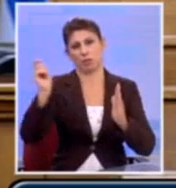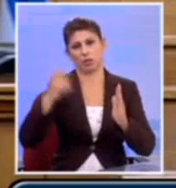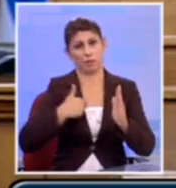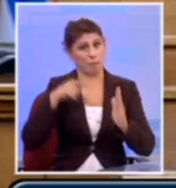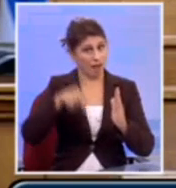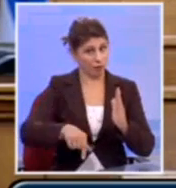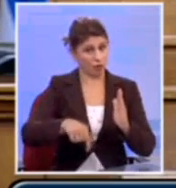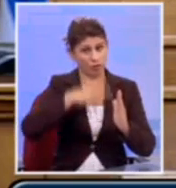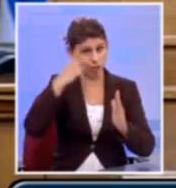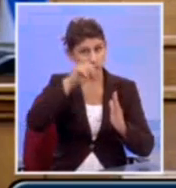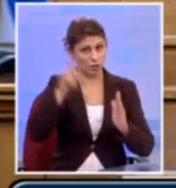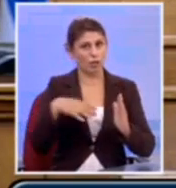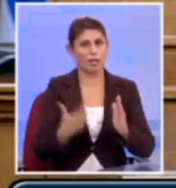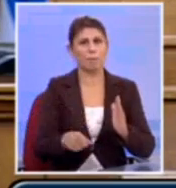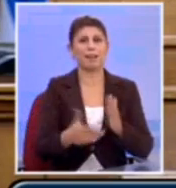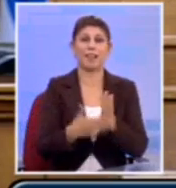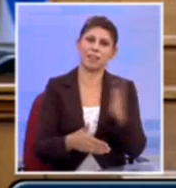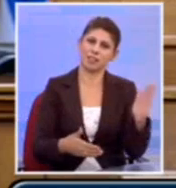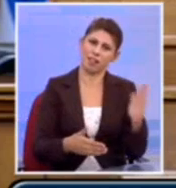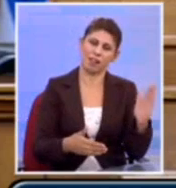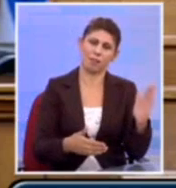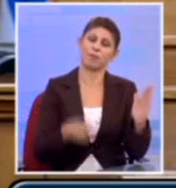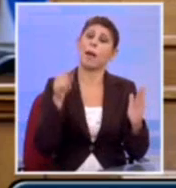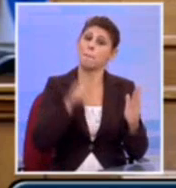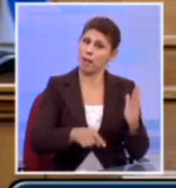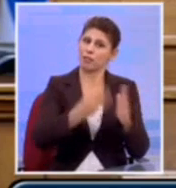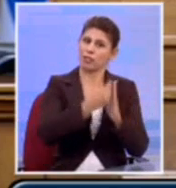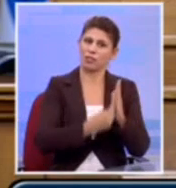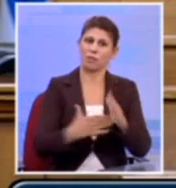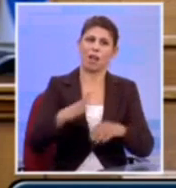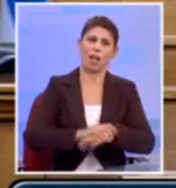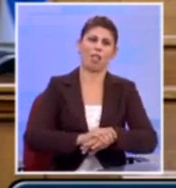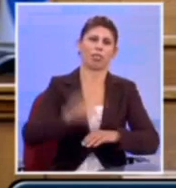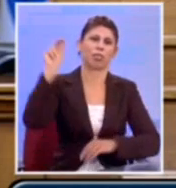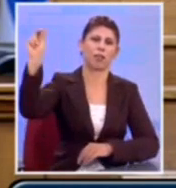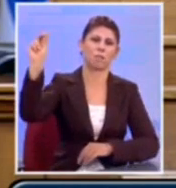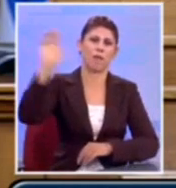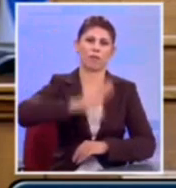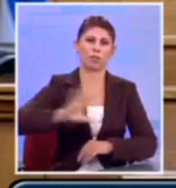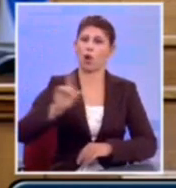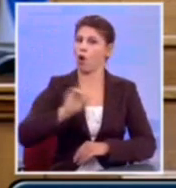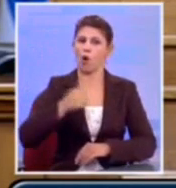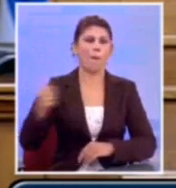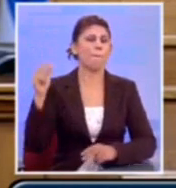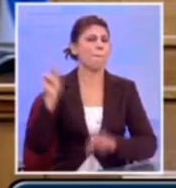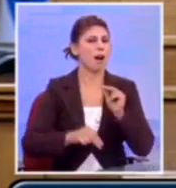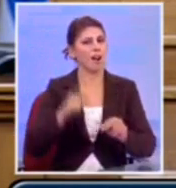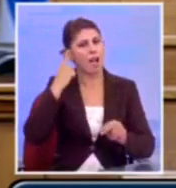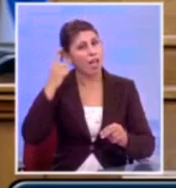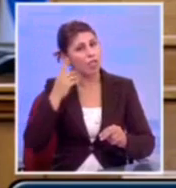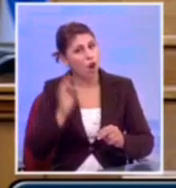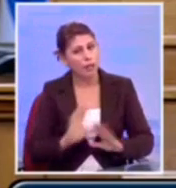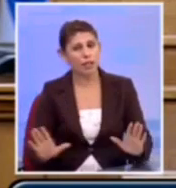του αξιώματος υπάρχει η αριστερά. Με αυτό το αξίωμα δεσμεύεται όχι μόνο εκλογικά, αλλά